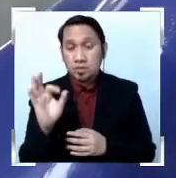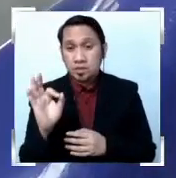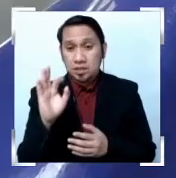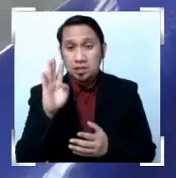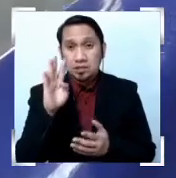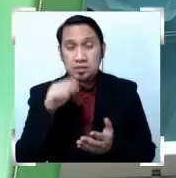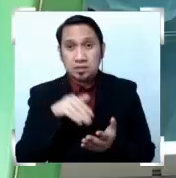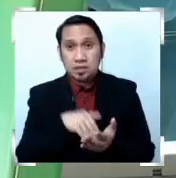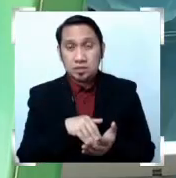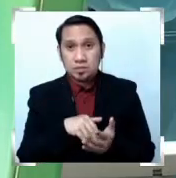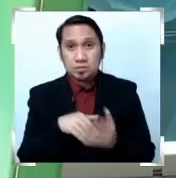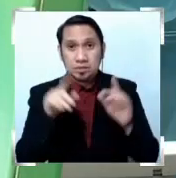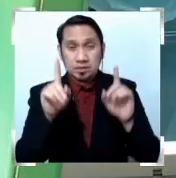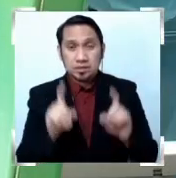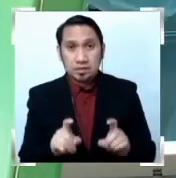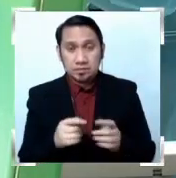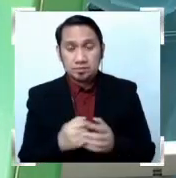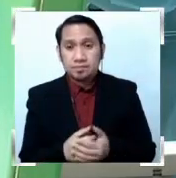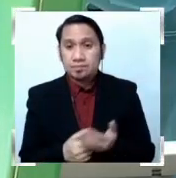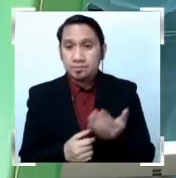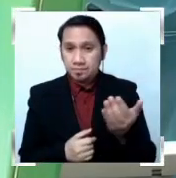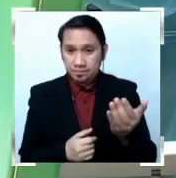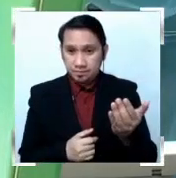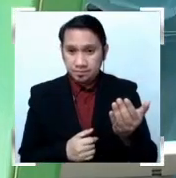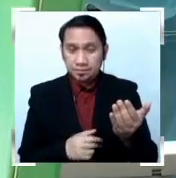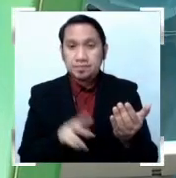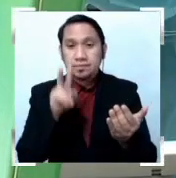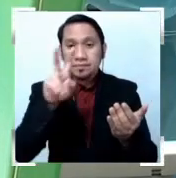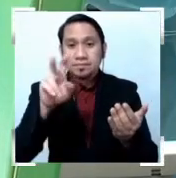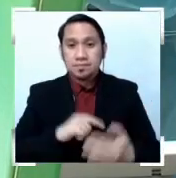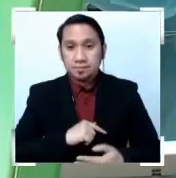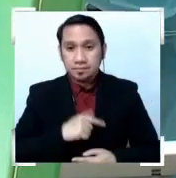29,489 tests. Ako si Maris Umali, ang inyong saksi.